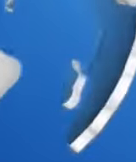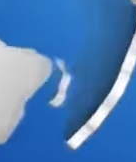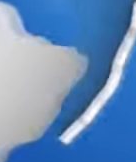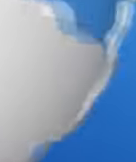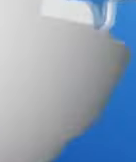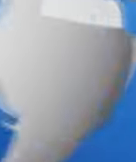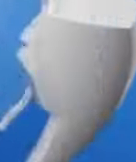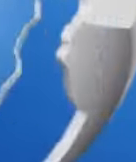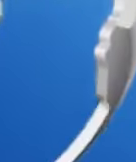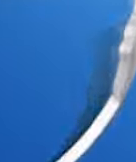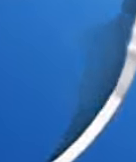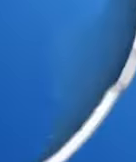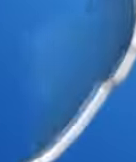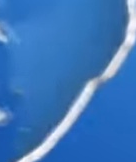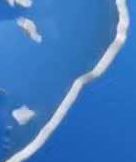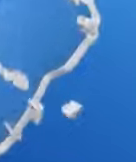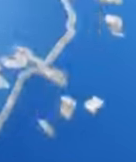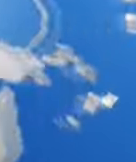Thank you.